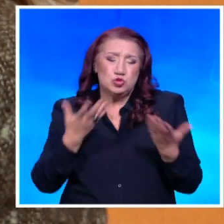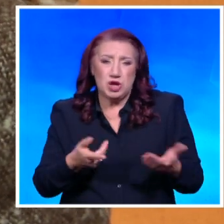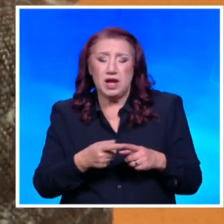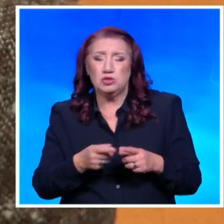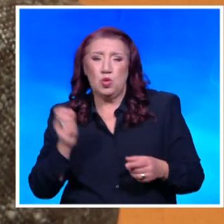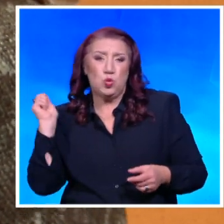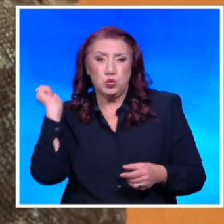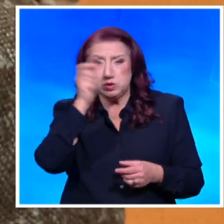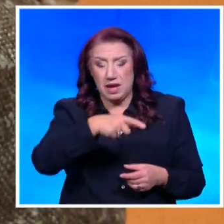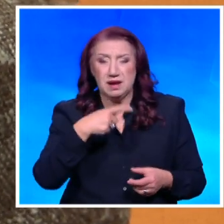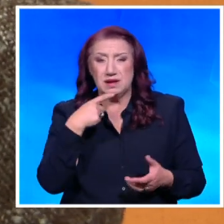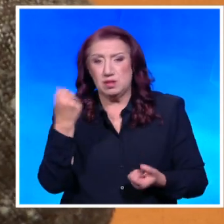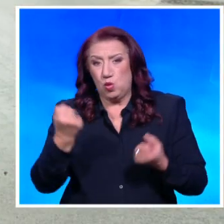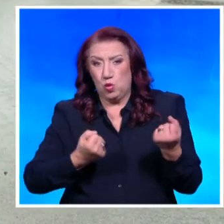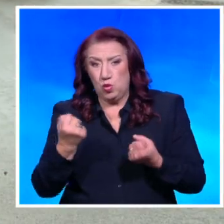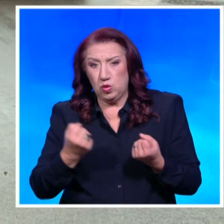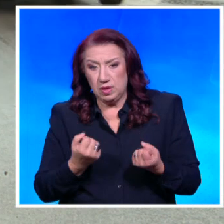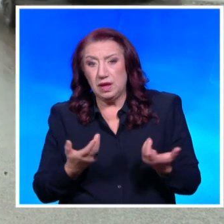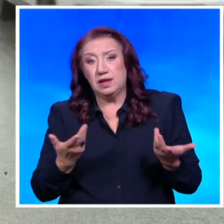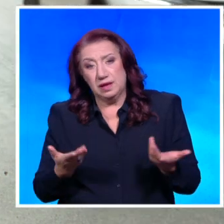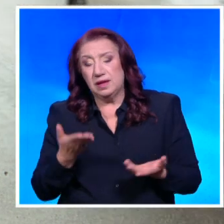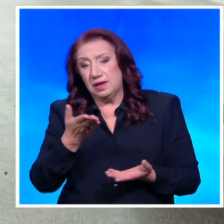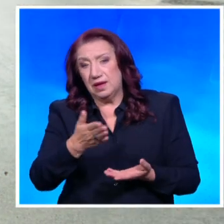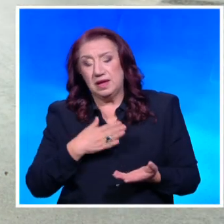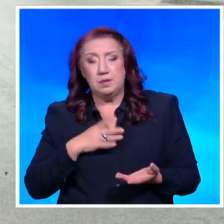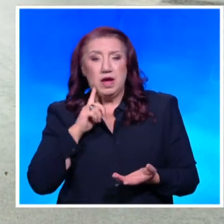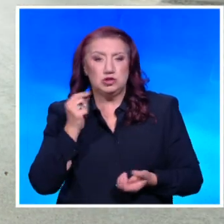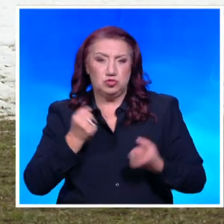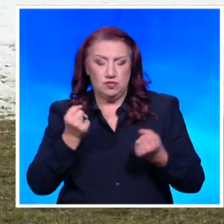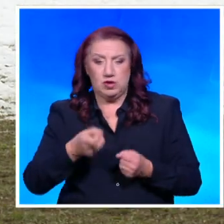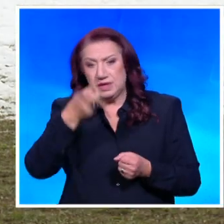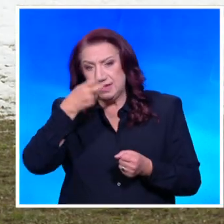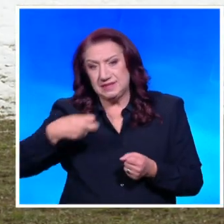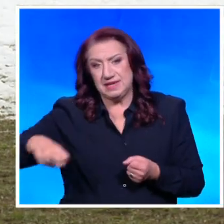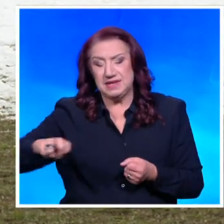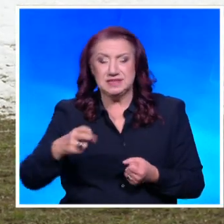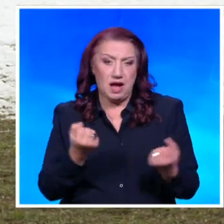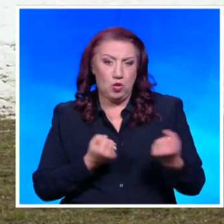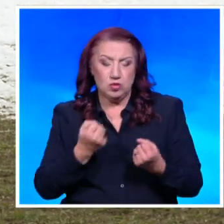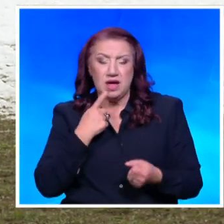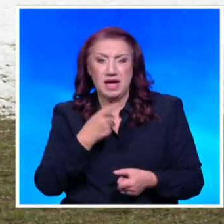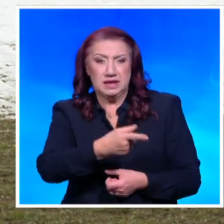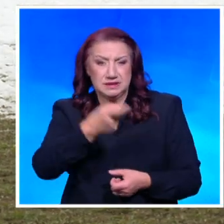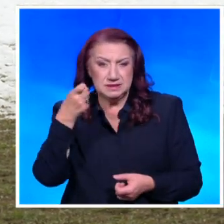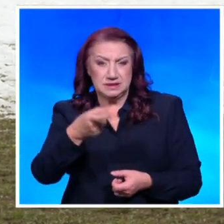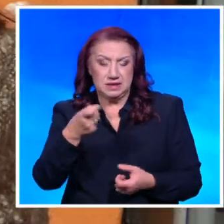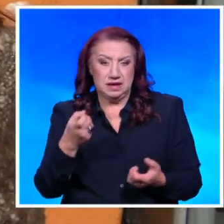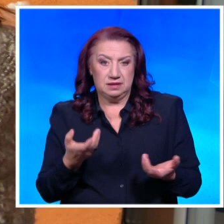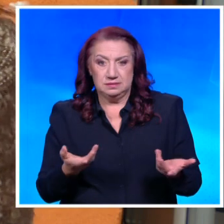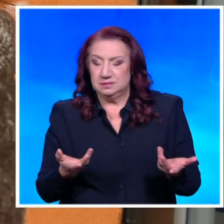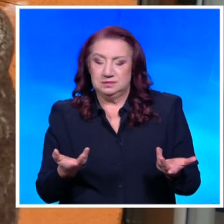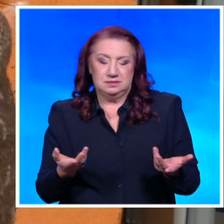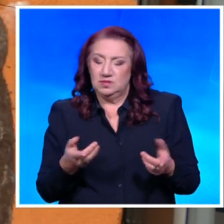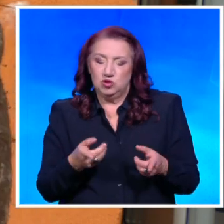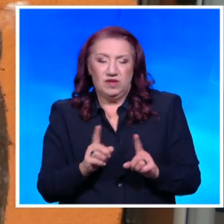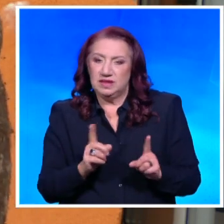улици. Съответно е имало шофьор, който е решил, че трябва да излезе от колата си и да стреля с газов пистолет. При никакви условия не